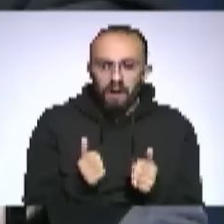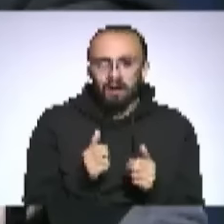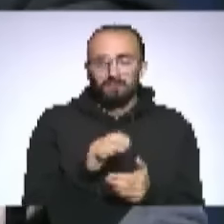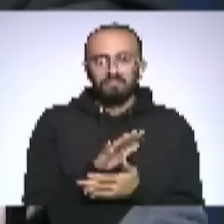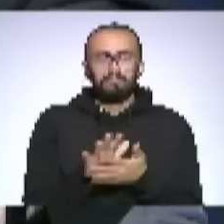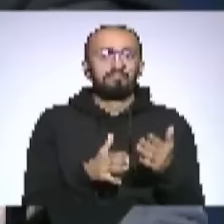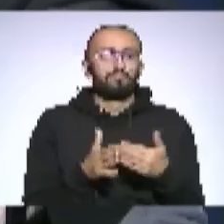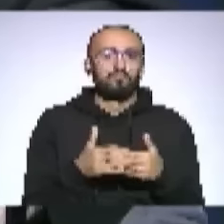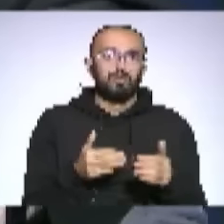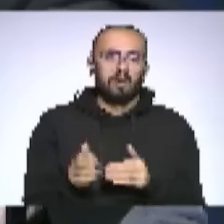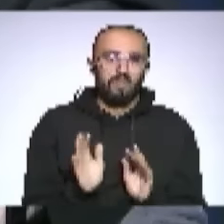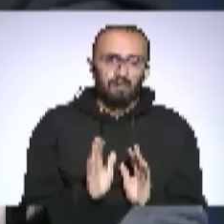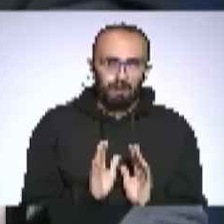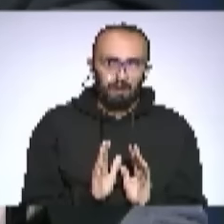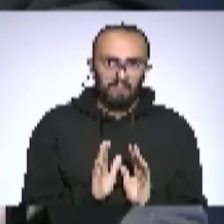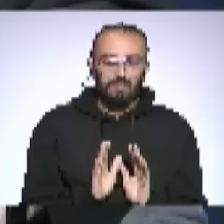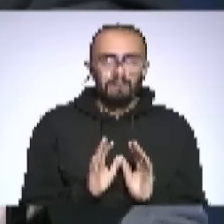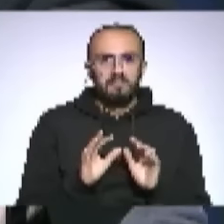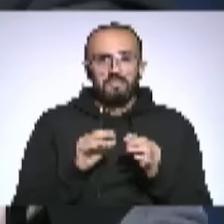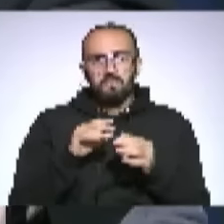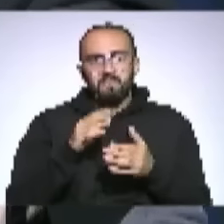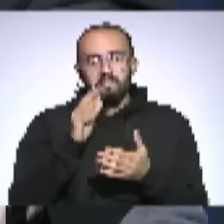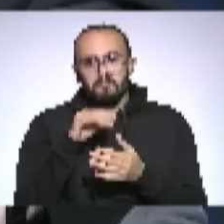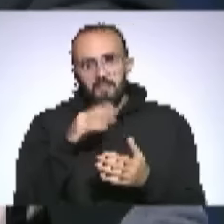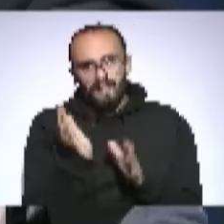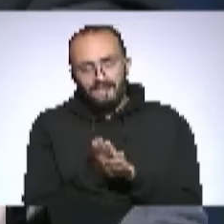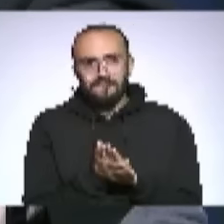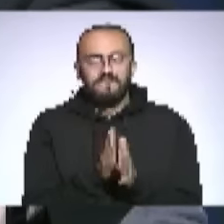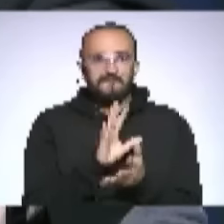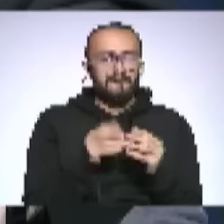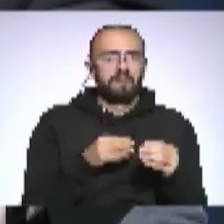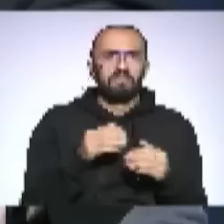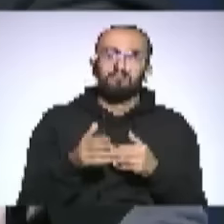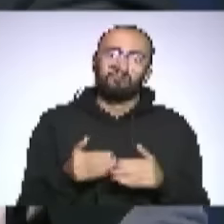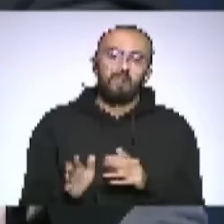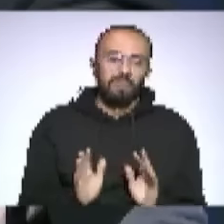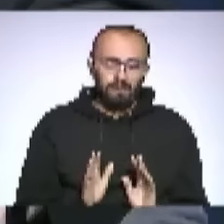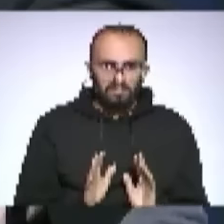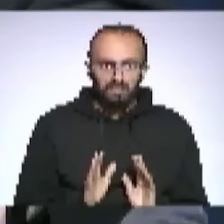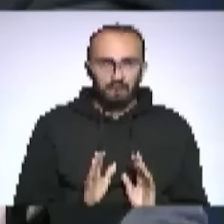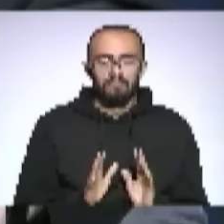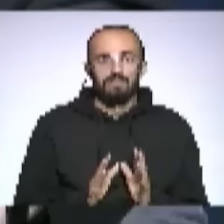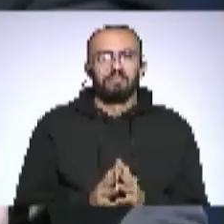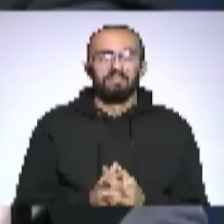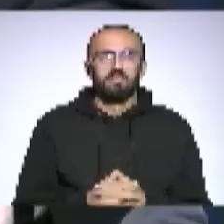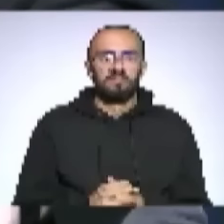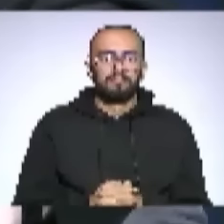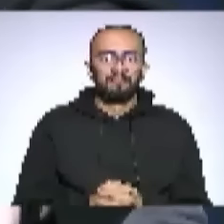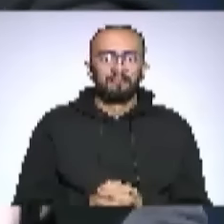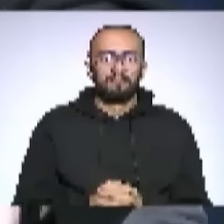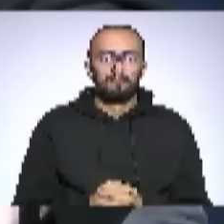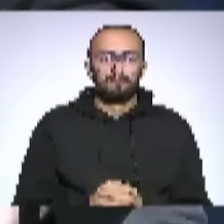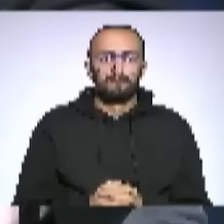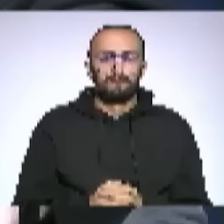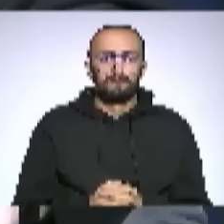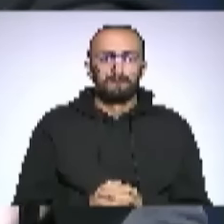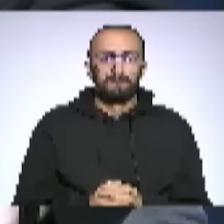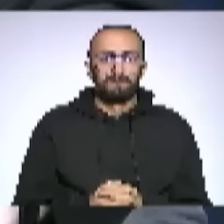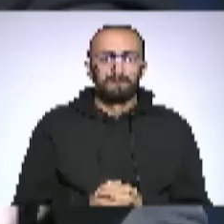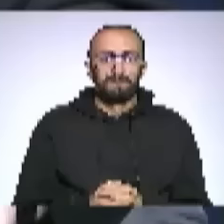بالكلام ده خالص ولا بيفتحوا ملفات ولا اي حاجه من الكلام ده خالص ام ا